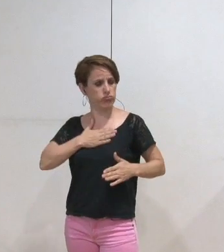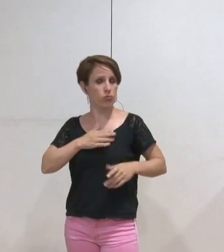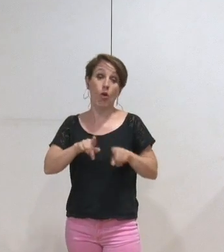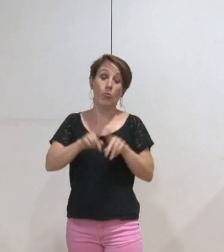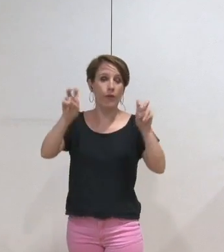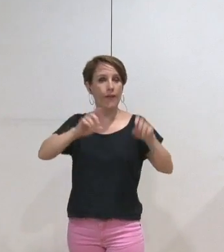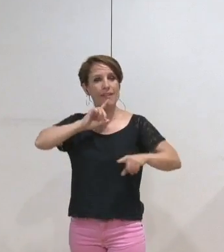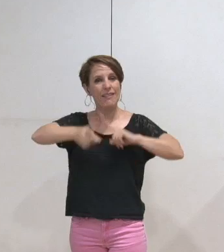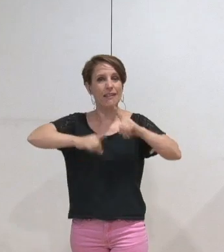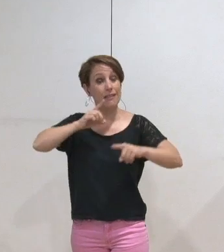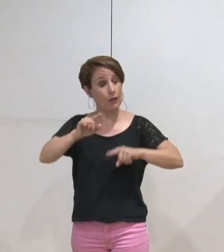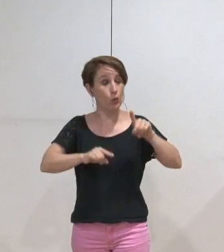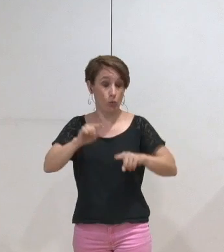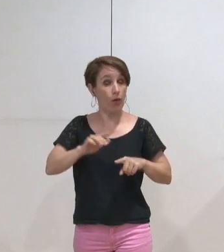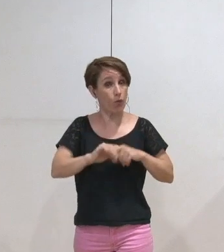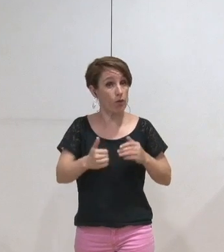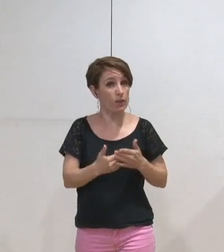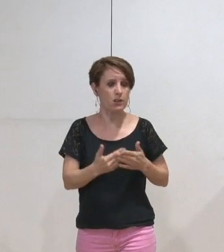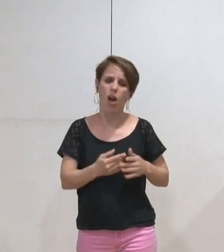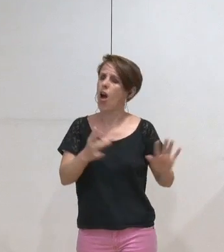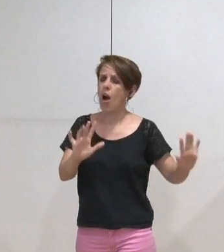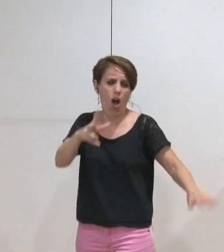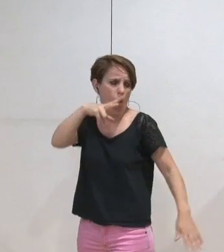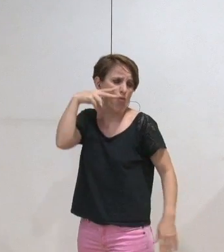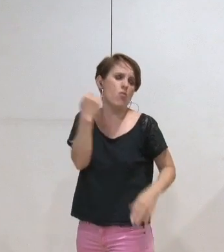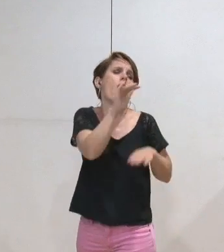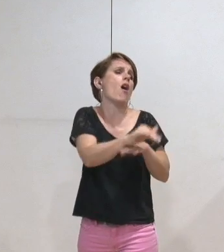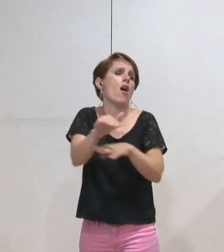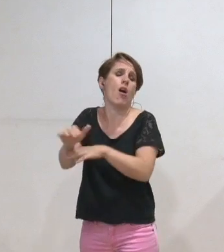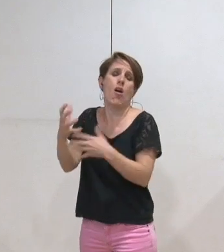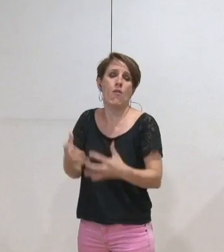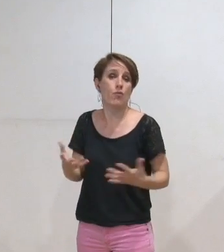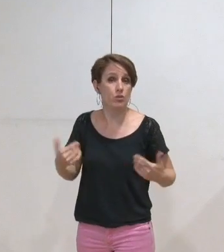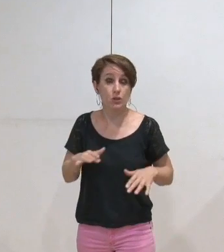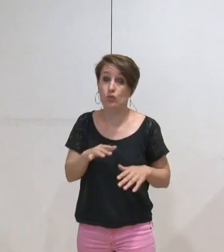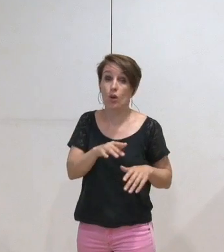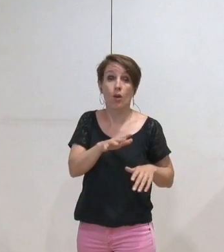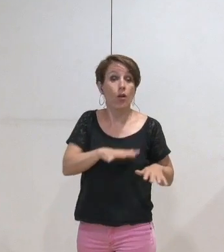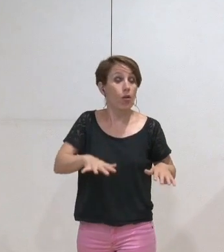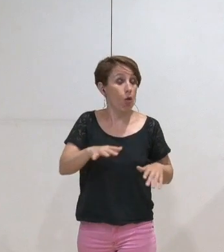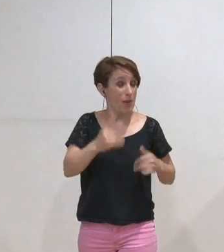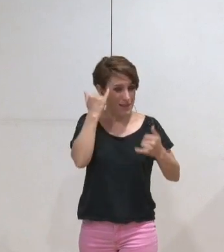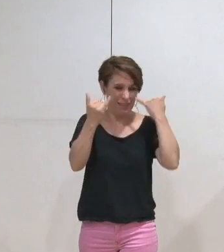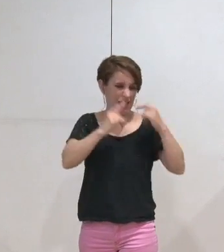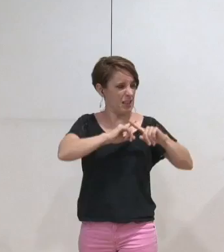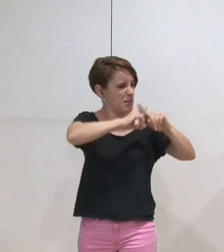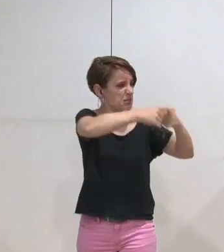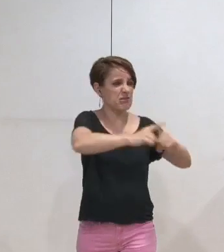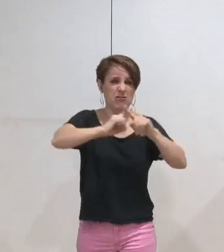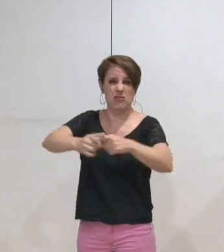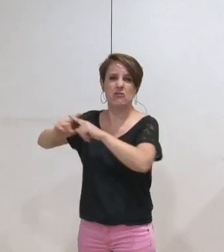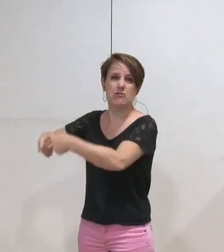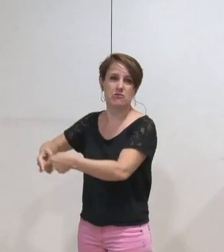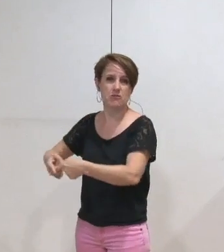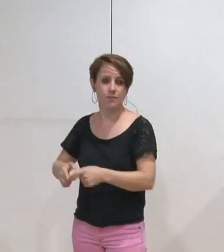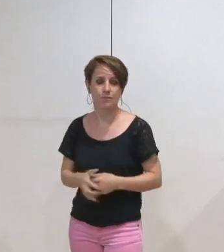qui veulent faire passer leurs idées puisque le peuple lui n'en a pas agir avec